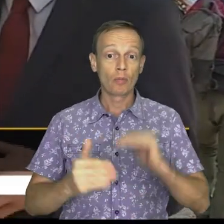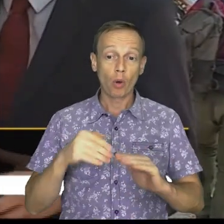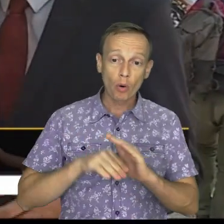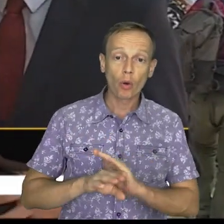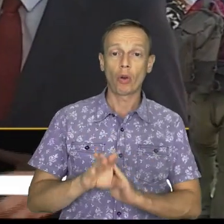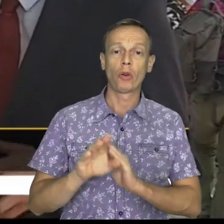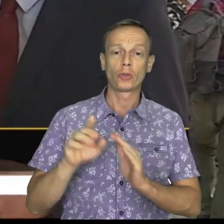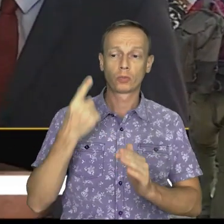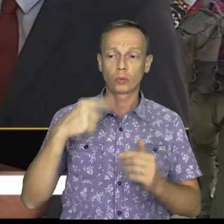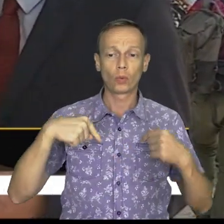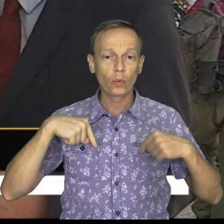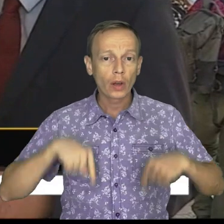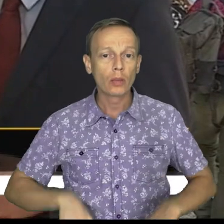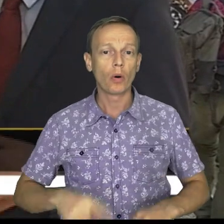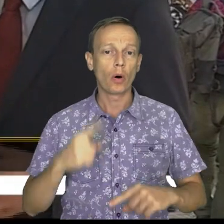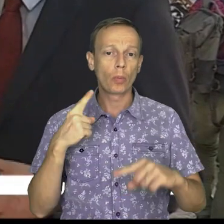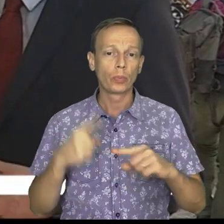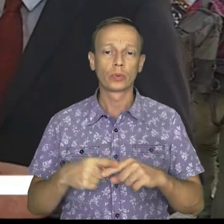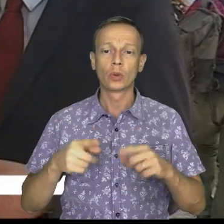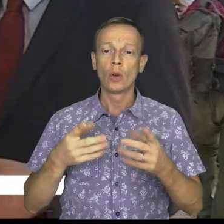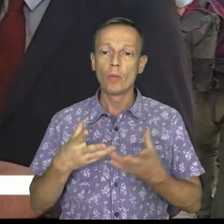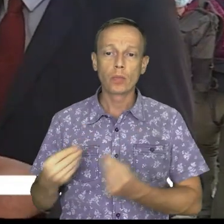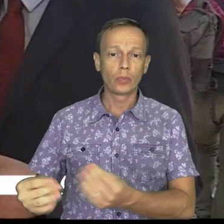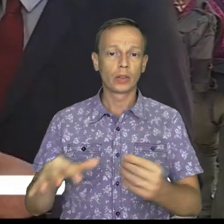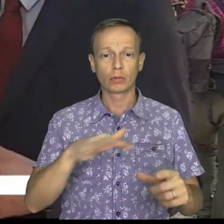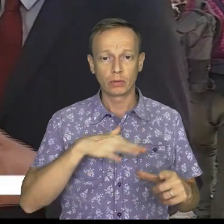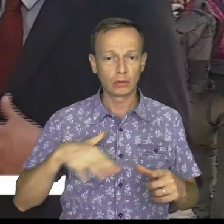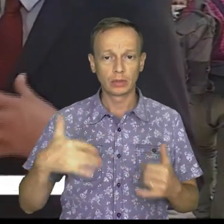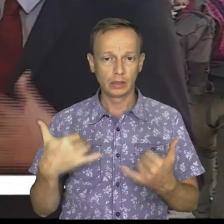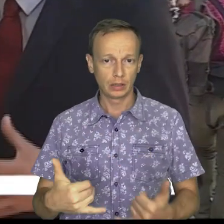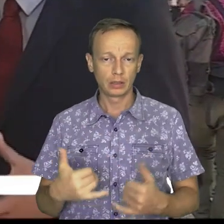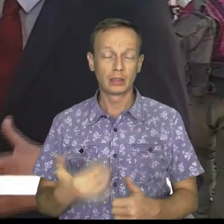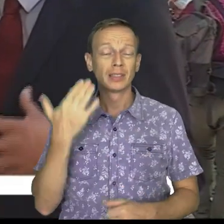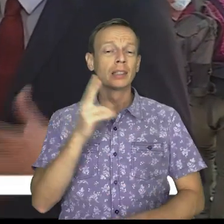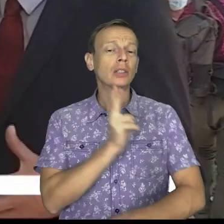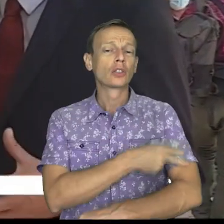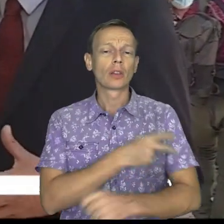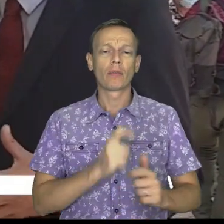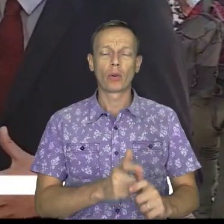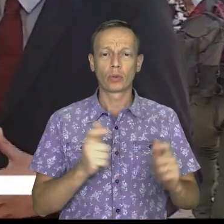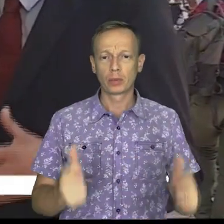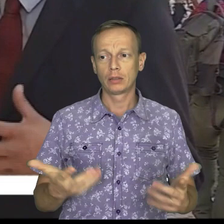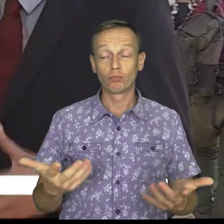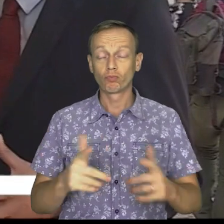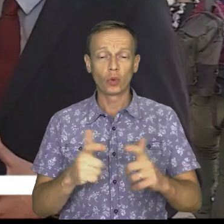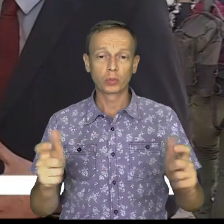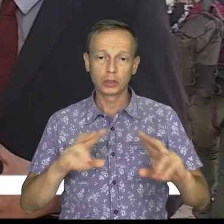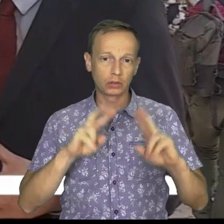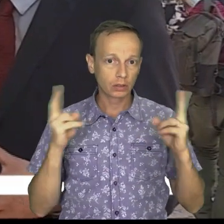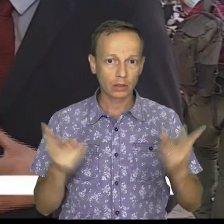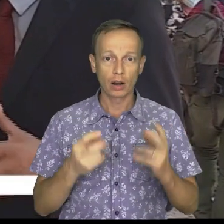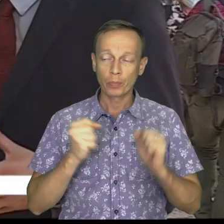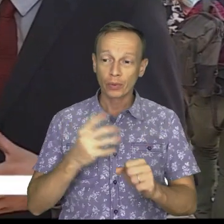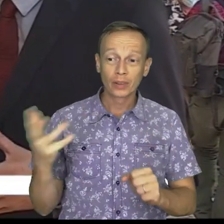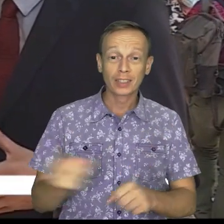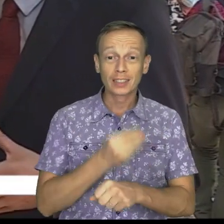c'est le plan de relance du gouvernement, de la population, parce que la population, les chefs d'entreprise, l'entreprise en général